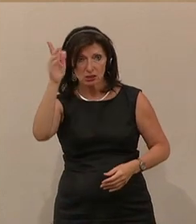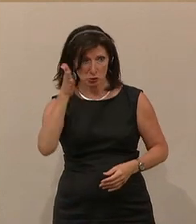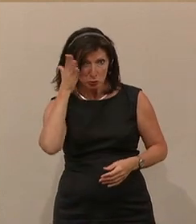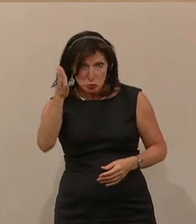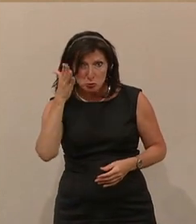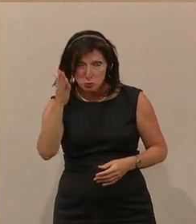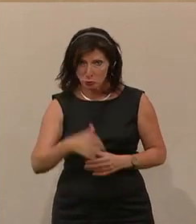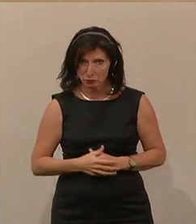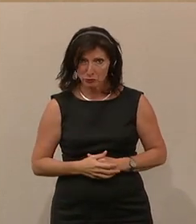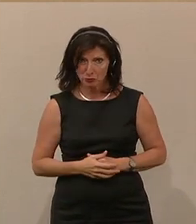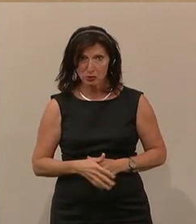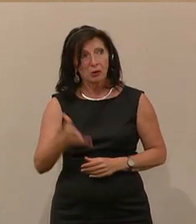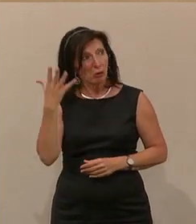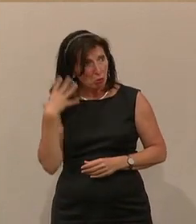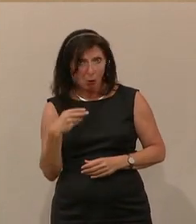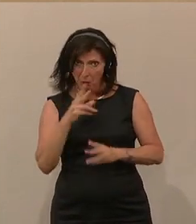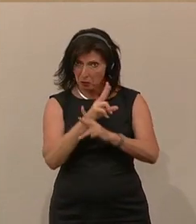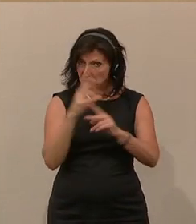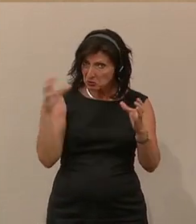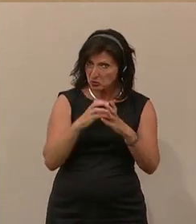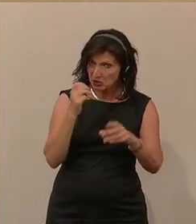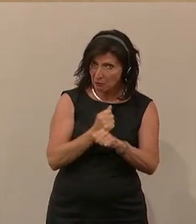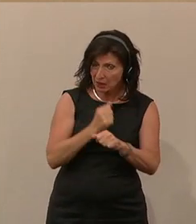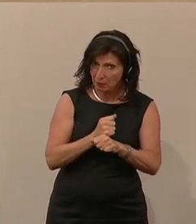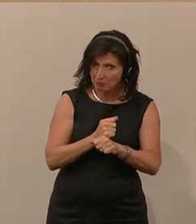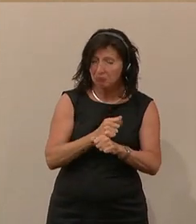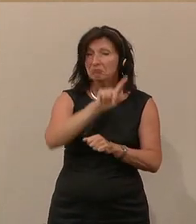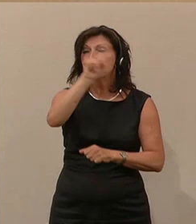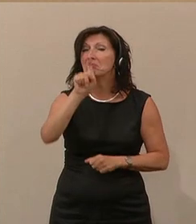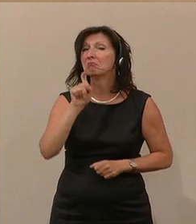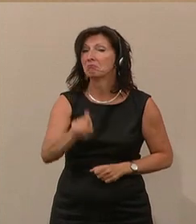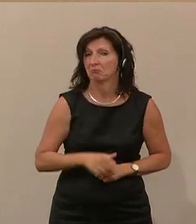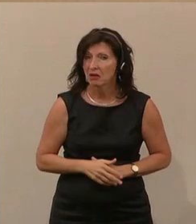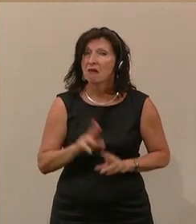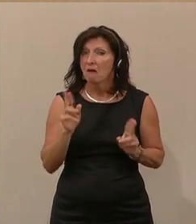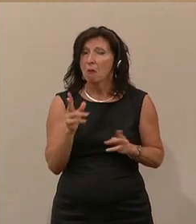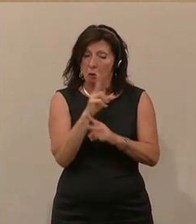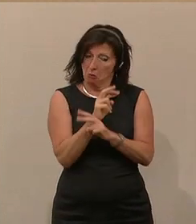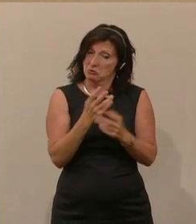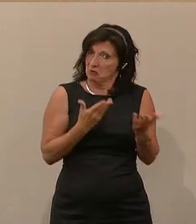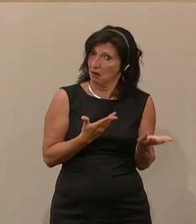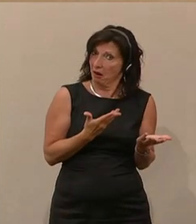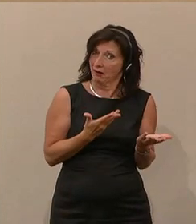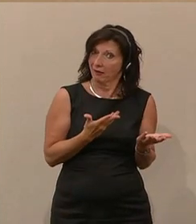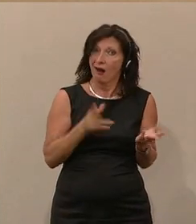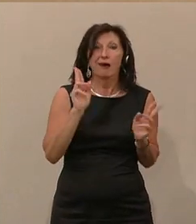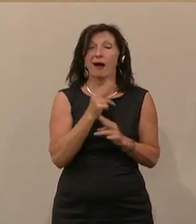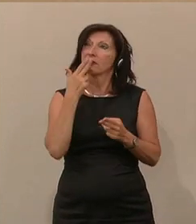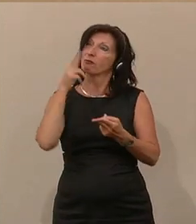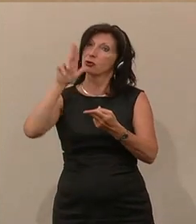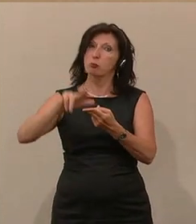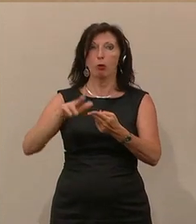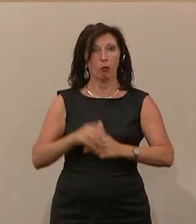werden ob sie mit österreich zusammenarbeiten in österreich kann ihnen offensichtlich nicht garantieren